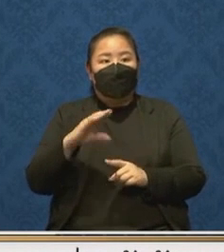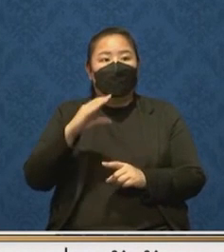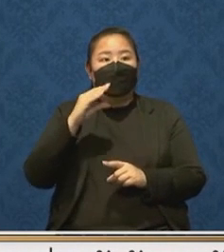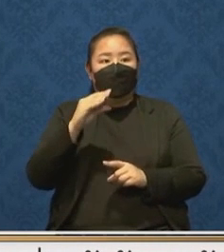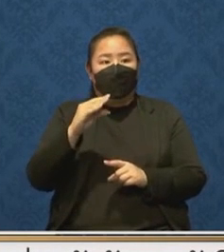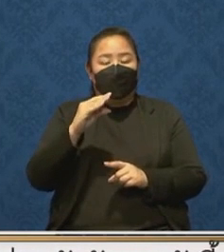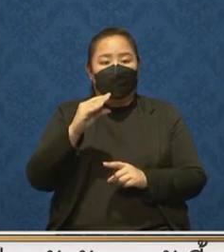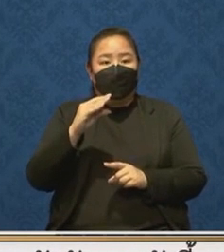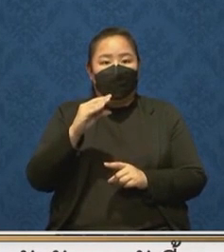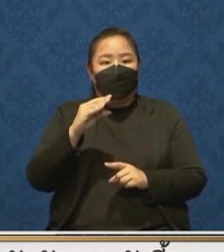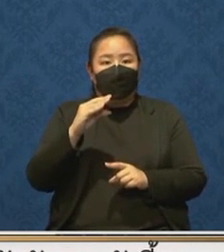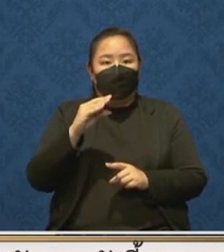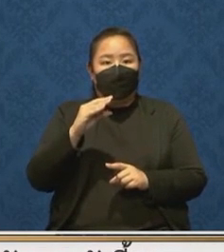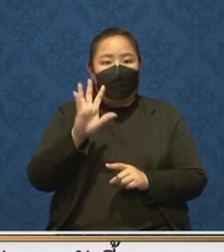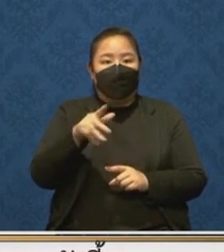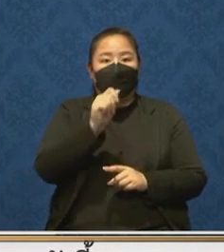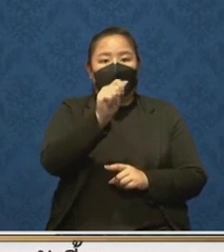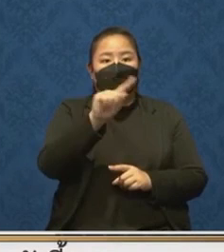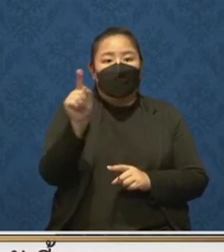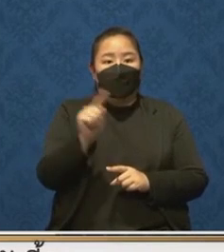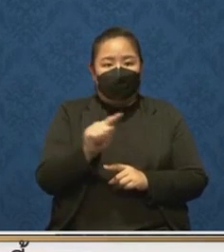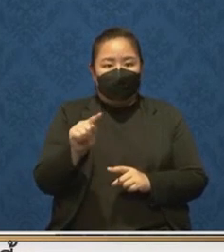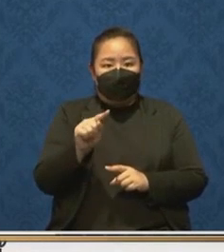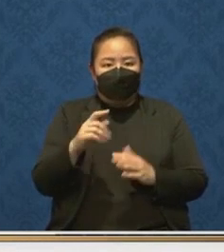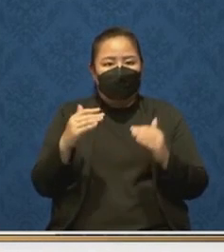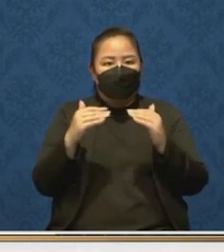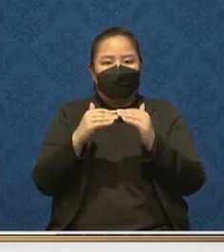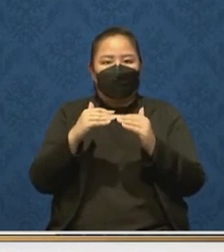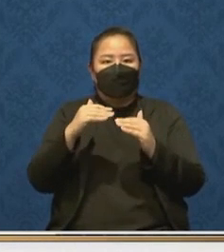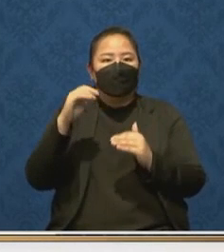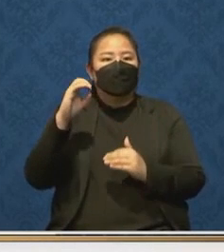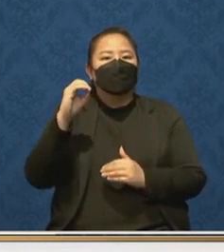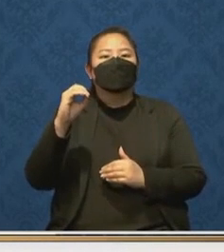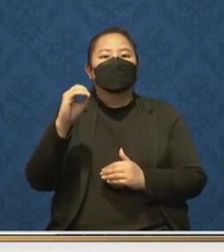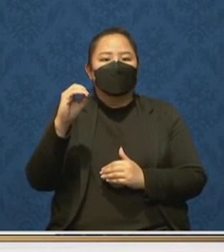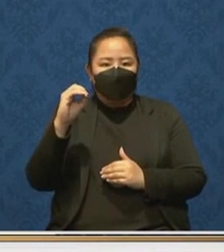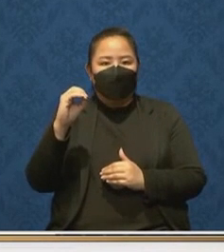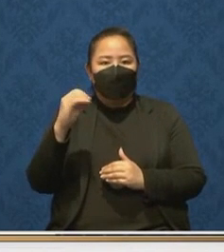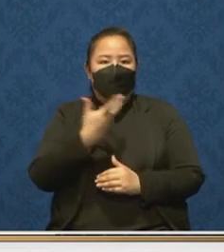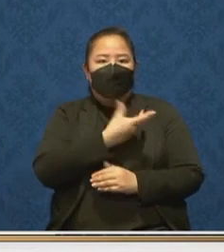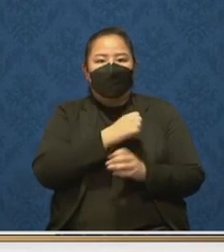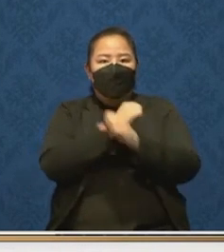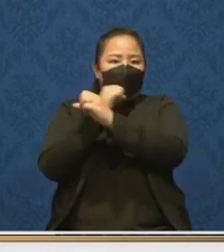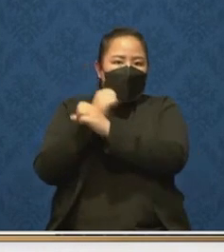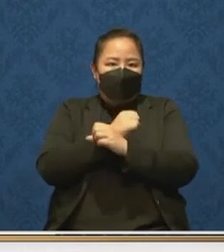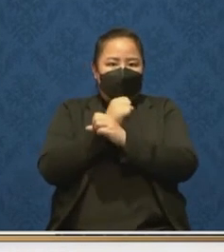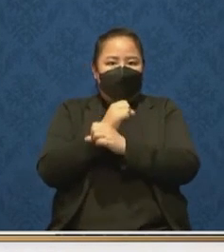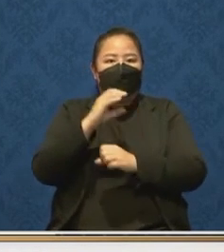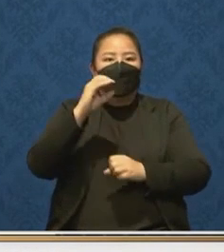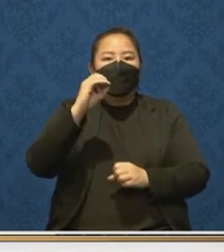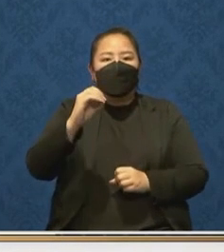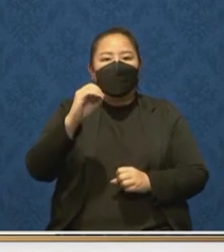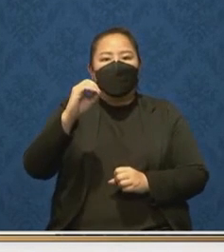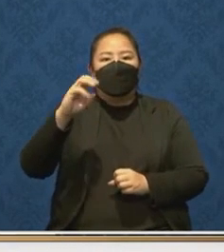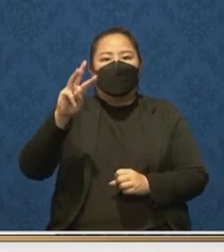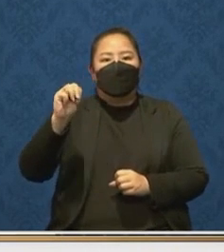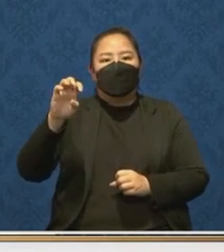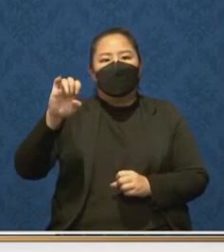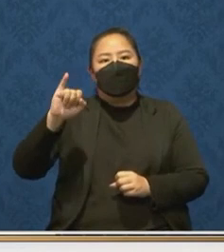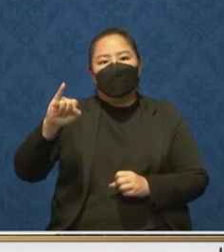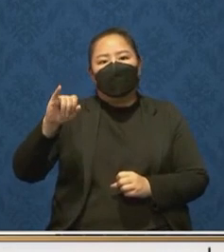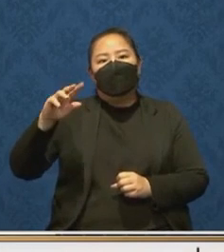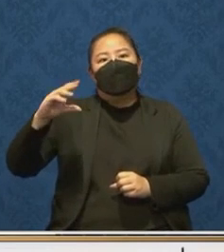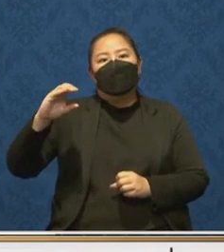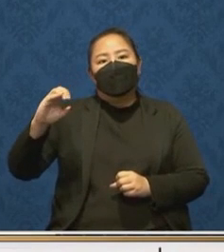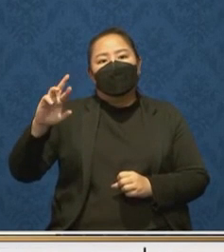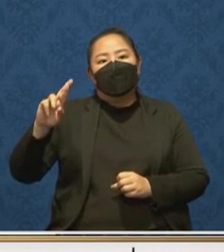์ของวักซีน AstraZenecaเท่ากับศูนย์ต่หมายคามว่าAstraZeneca ไม่สามารถทจะป้องกันโอมิครนได